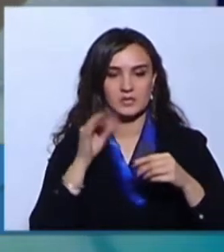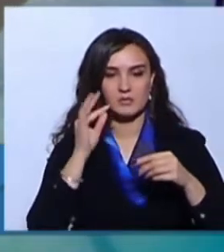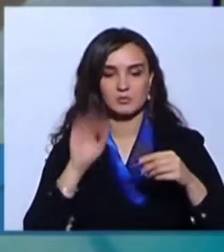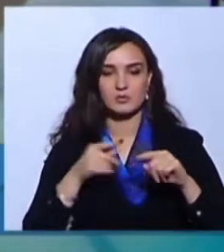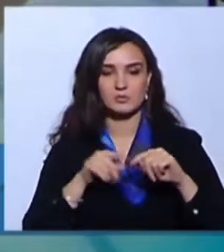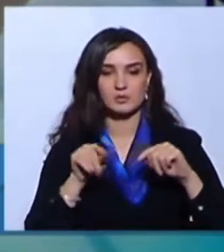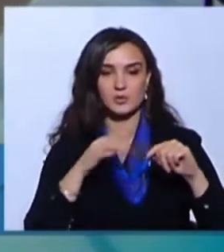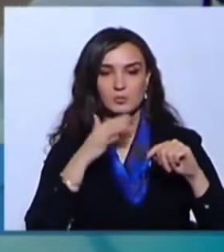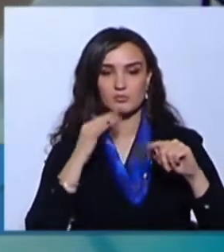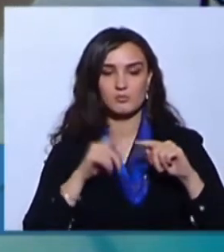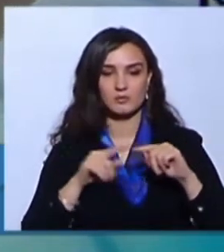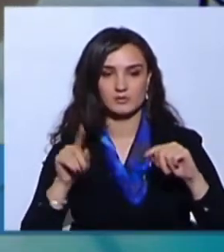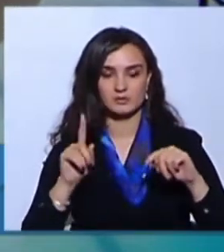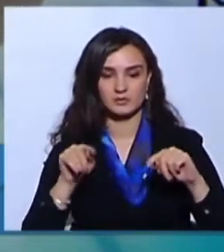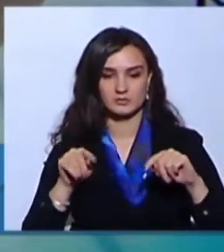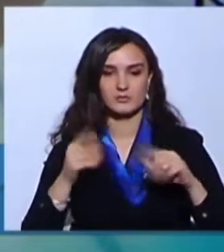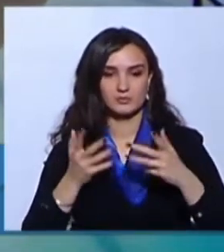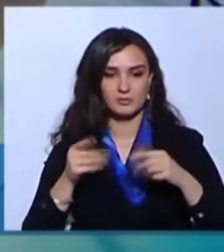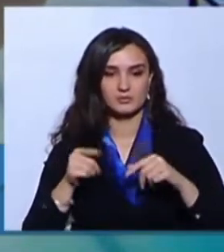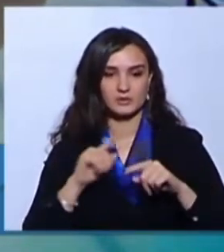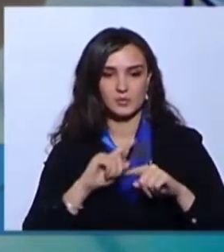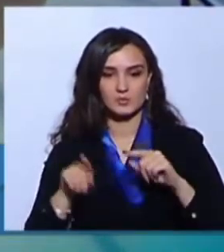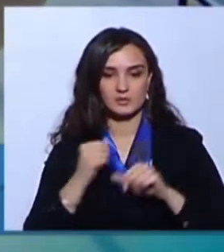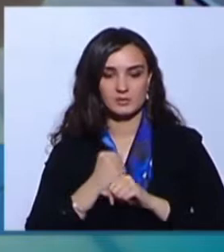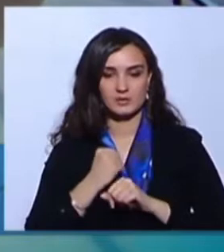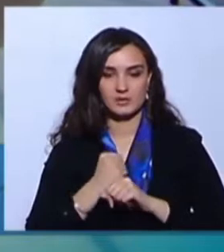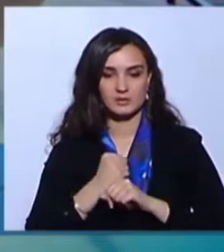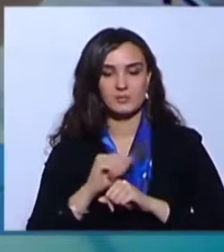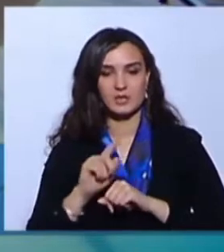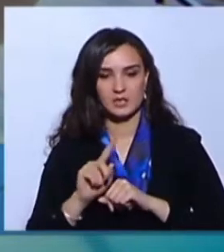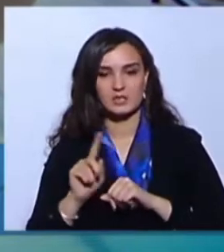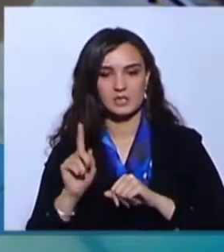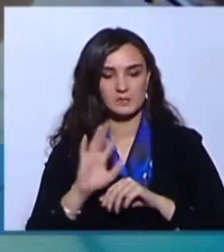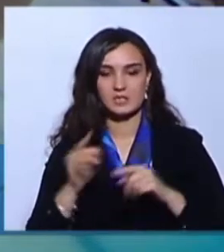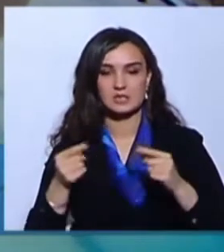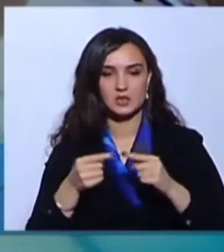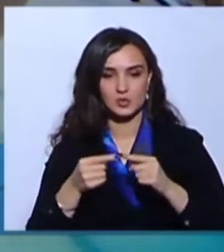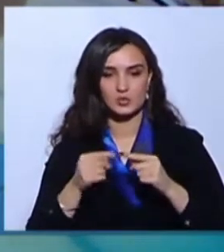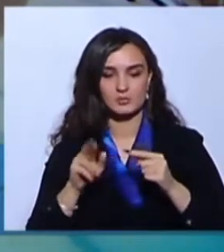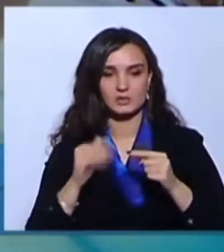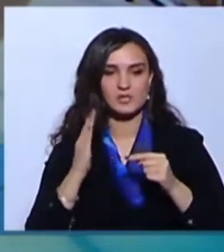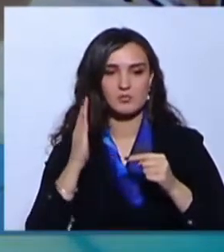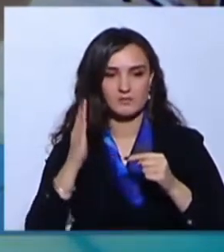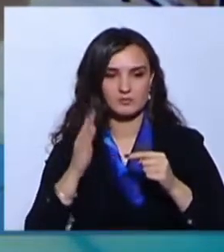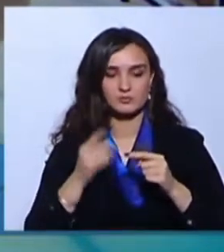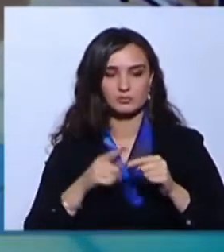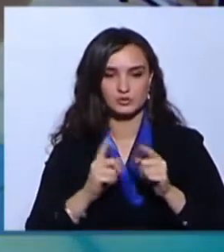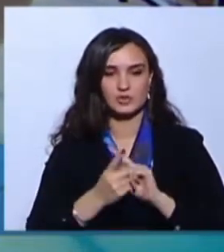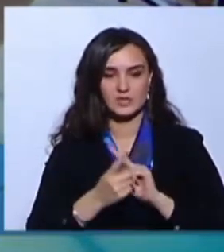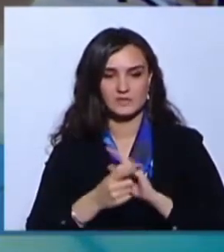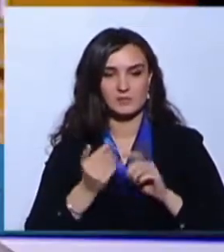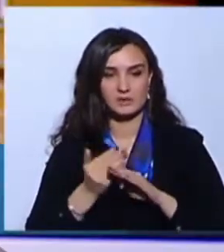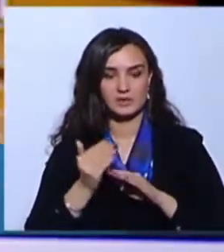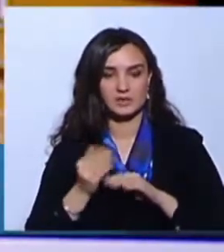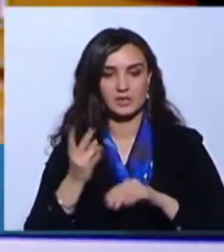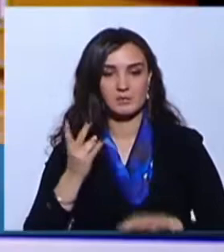უამრავი დასკვნიდან ეხა რაც ალბათ ნაუცხადებად კეთდება რაღაც რაღაცები, არ დადასტურდება და სამომავლოდ შეიძლება გზადაგზა შეიცვლება,